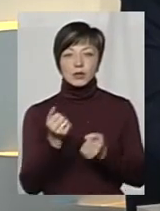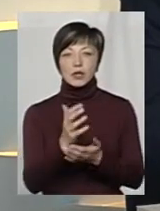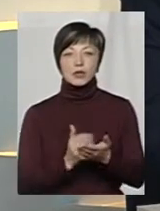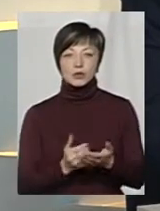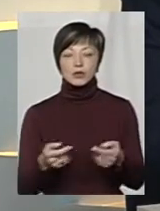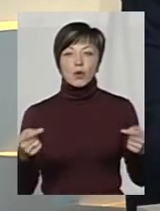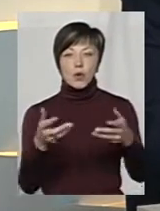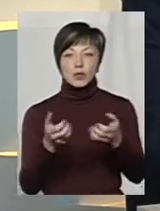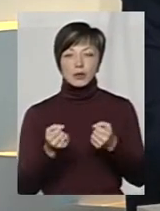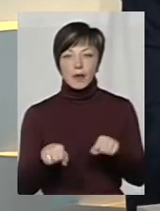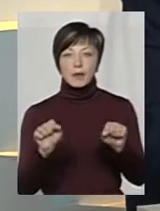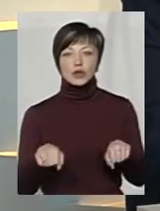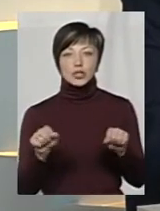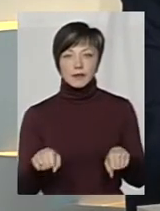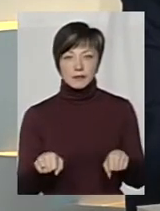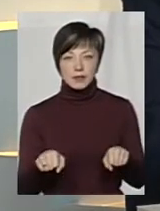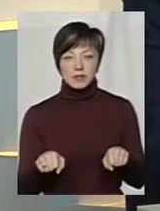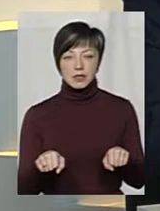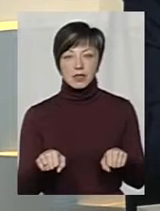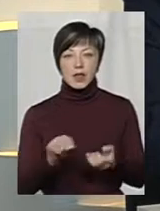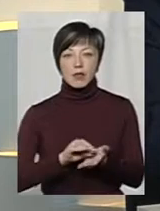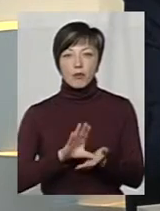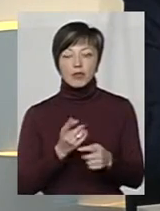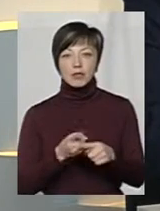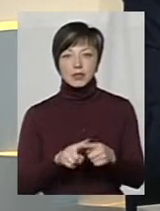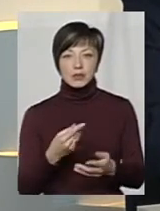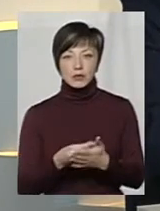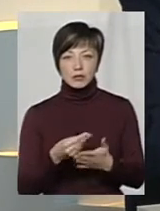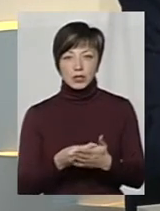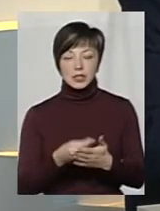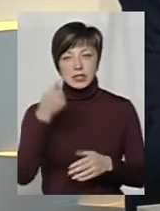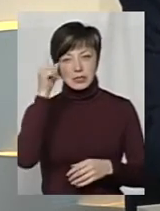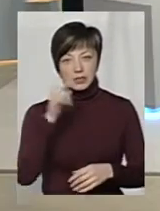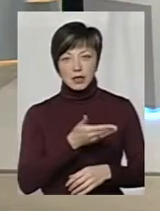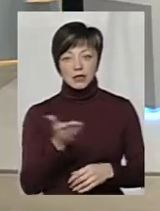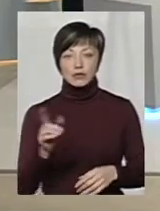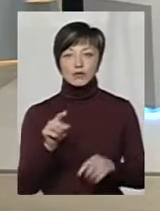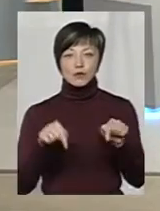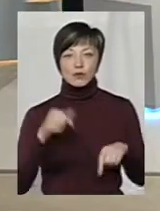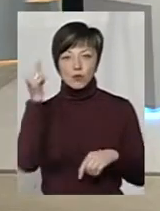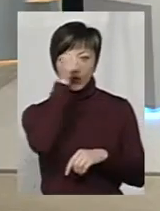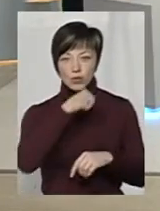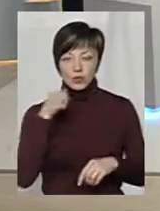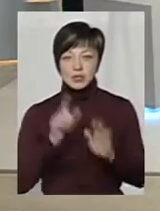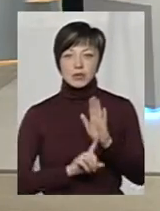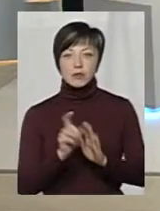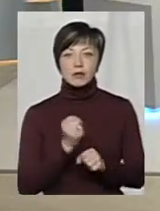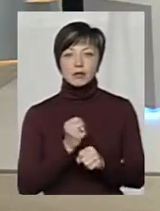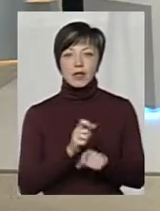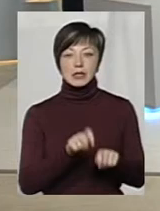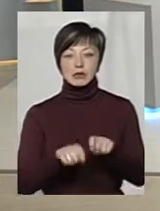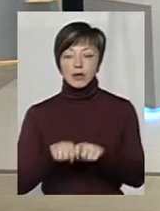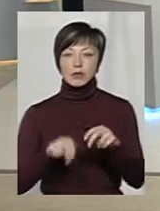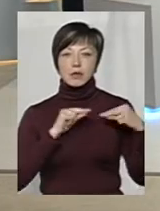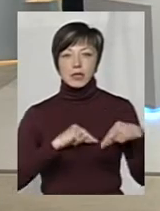і отримали можливість наповнювати цей бюджет. Знаєте, що в цьому році запрацювали інспектори по